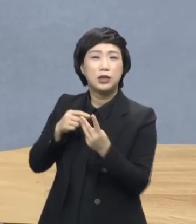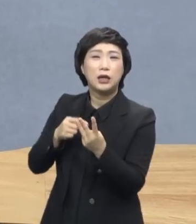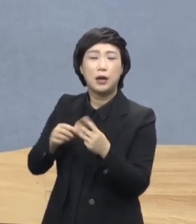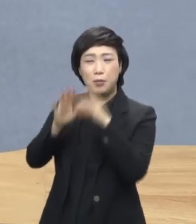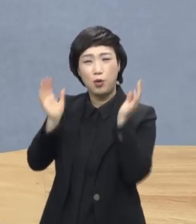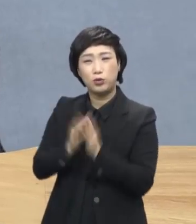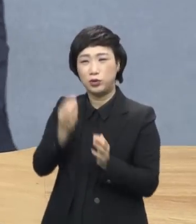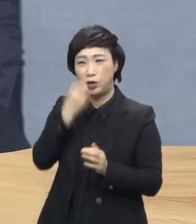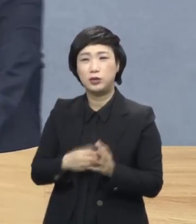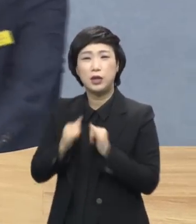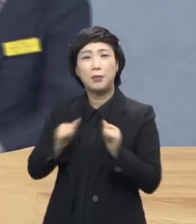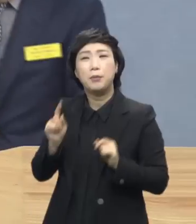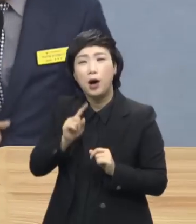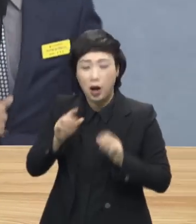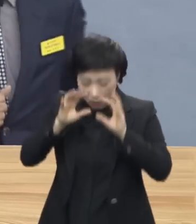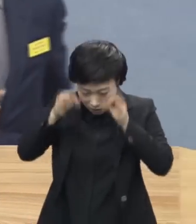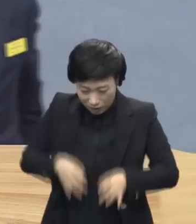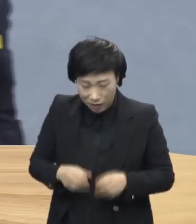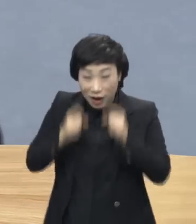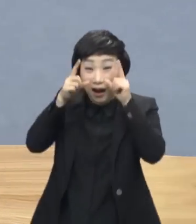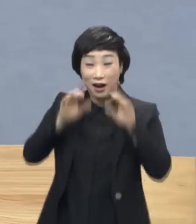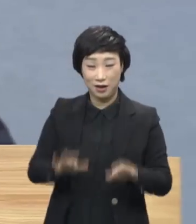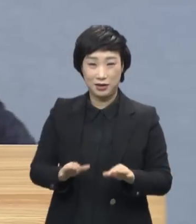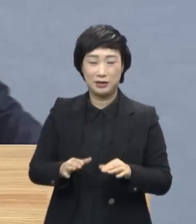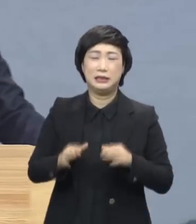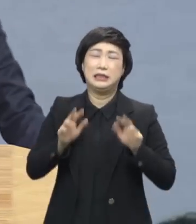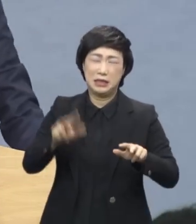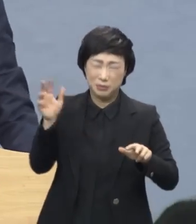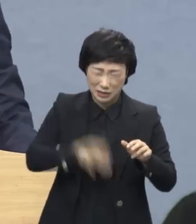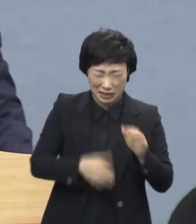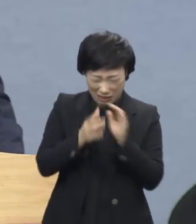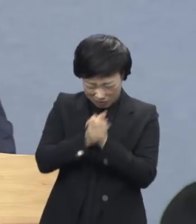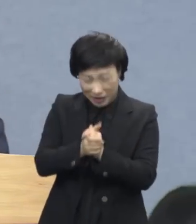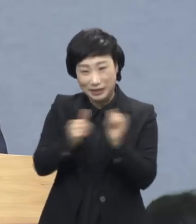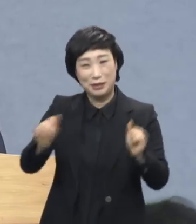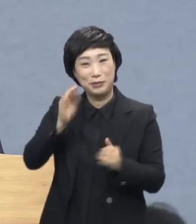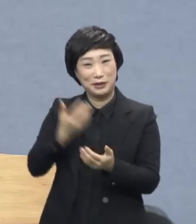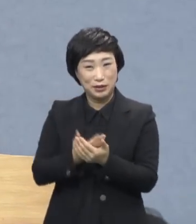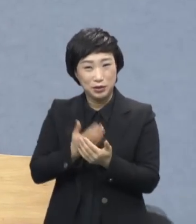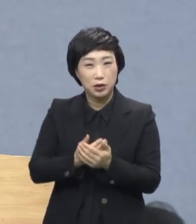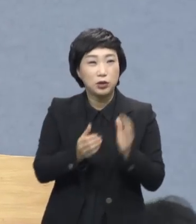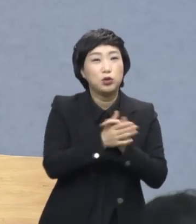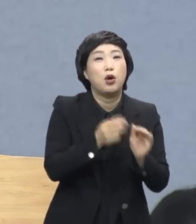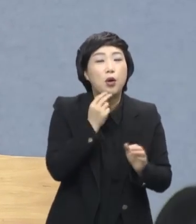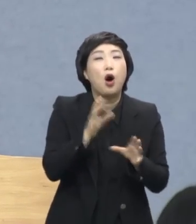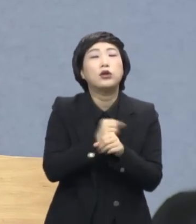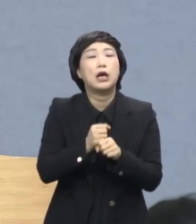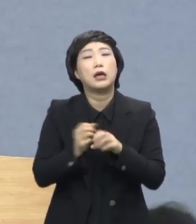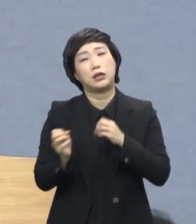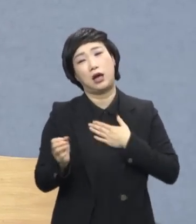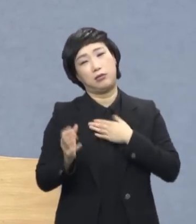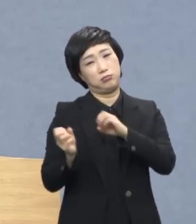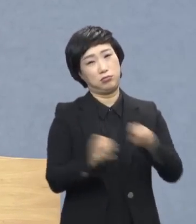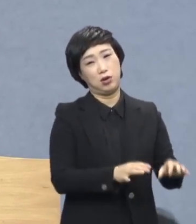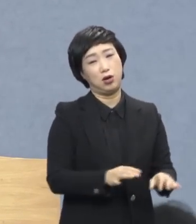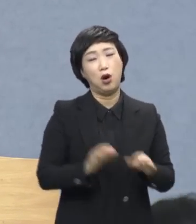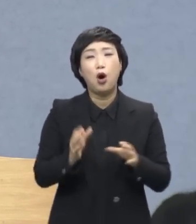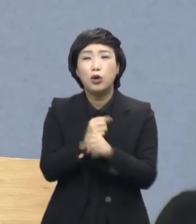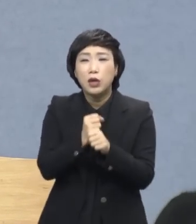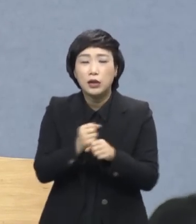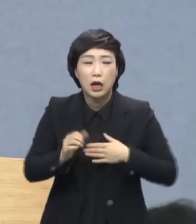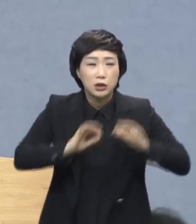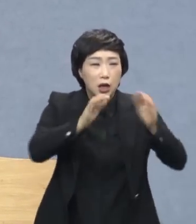이제 알았습니다. 내가 기도하기 하옵소서. 내가 기도하지 못하면 어느 때가는 버림받습니다. 어느